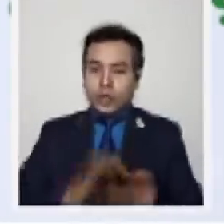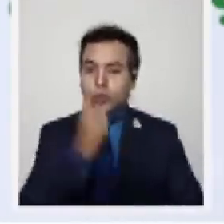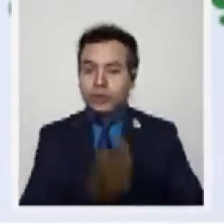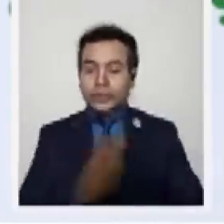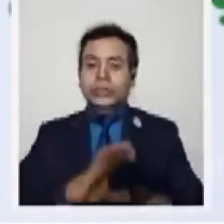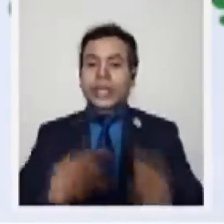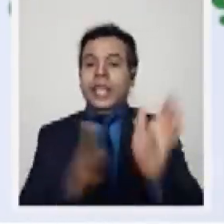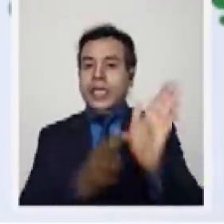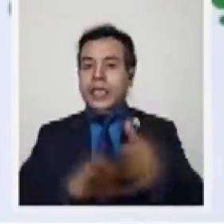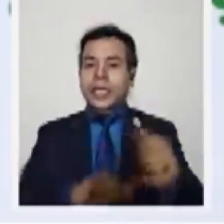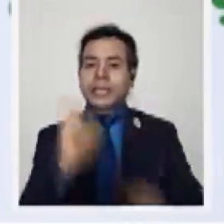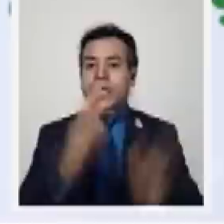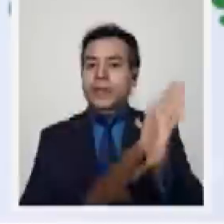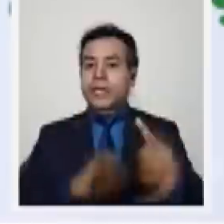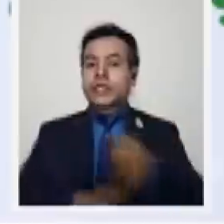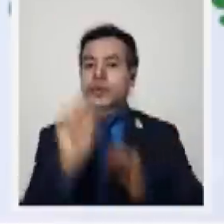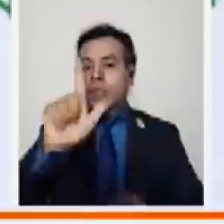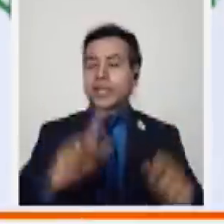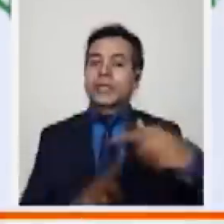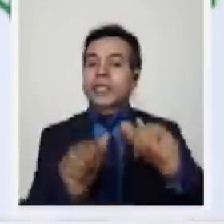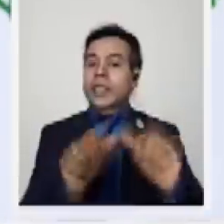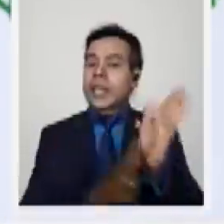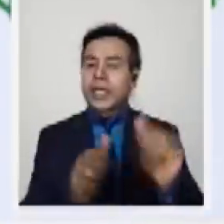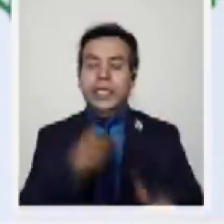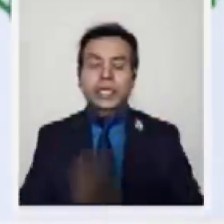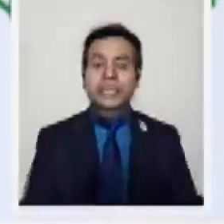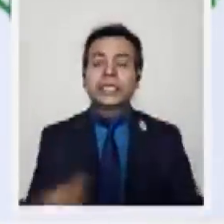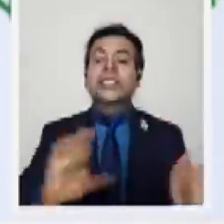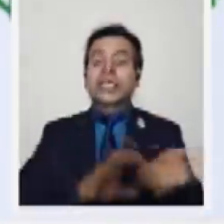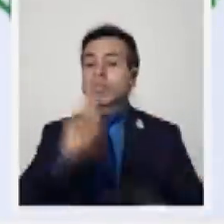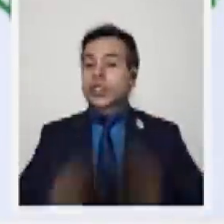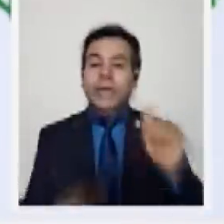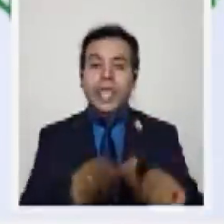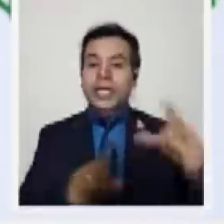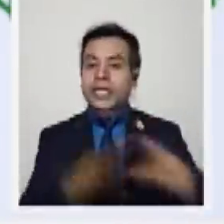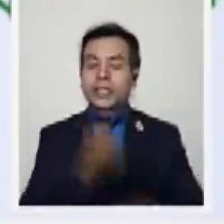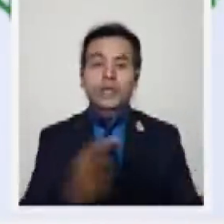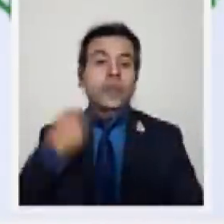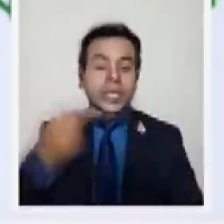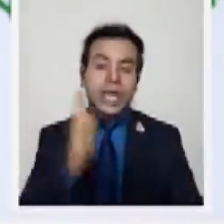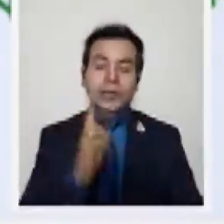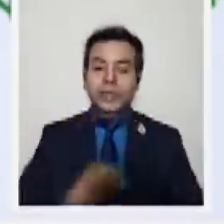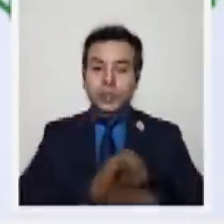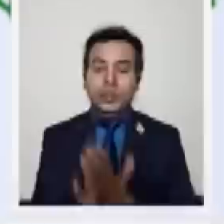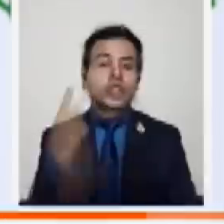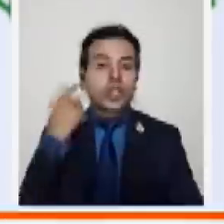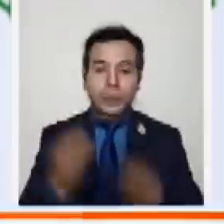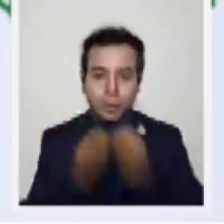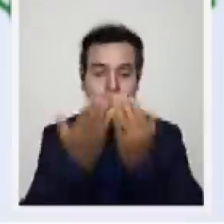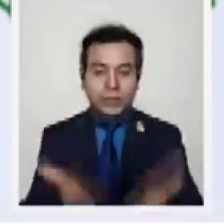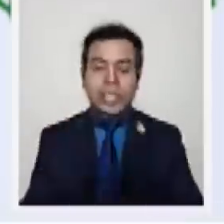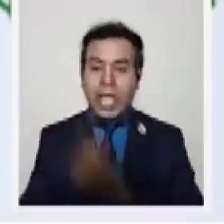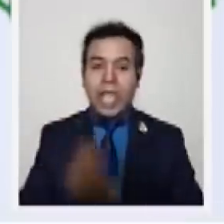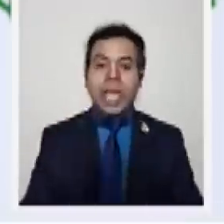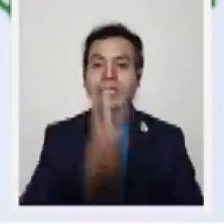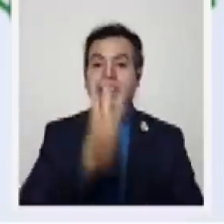আসসালামু আলাইকুম। আমি অধ্যাপক ডক্টর নাসিমা সুলতানা, অতিরিক্ত মহাপরিচালক প্রশাসন স্বাস্থ্য অধিদপ্তর। প্রতিদিনের মতো আজকেও আপনাদের